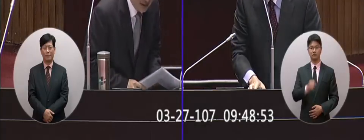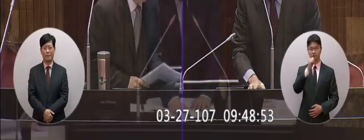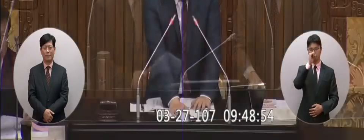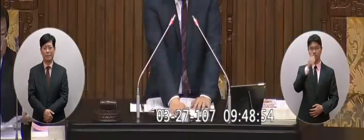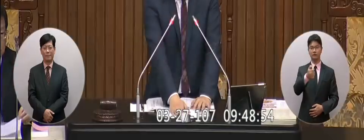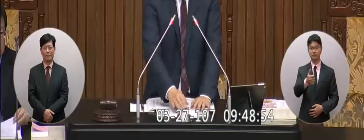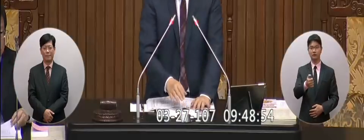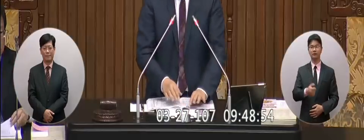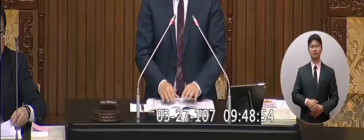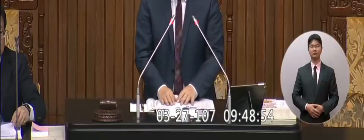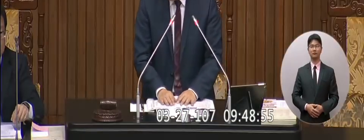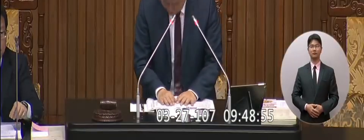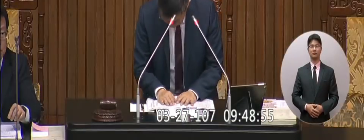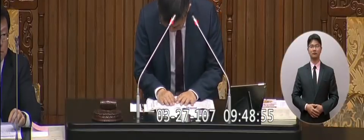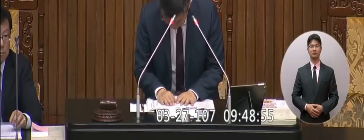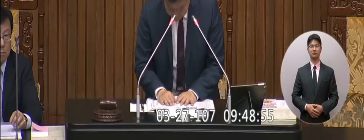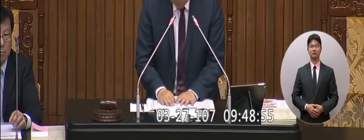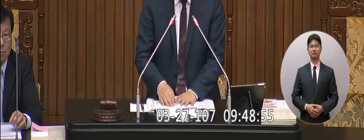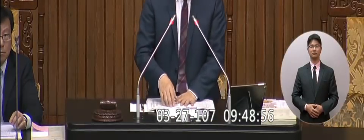好，谢谢，谢谢。